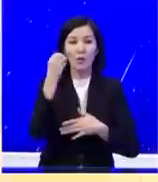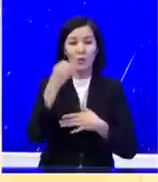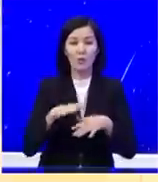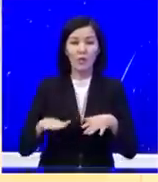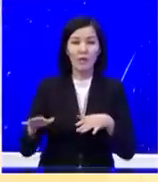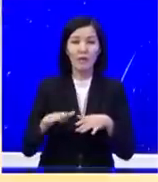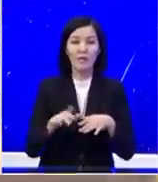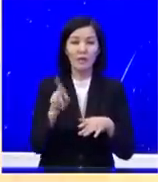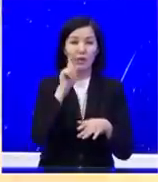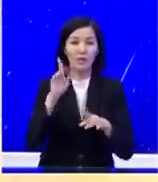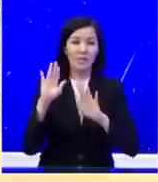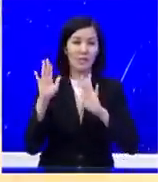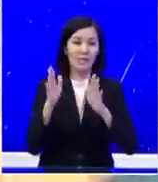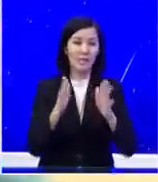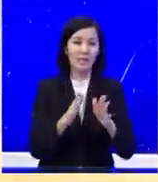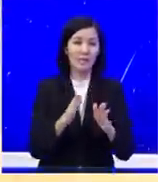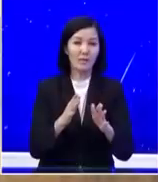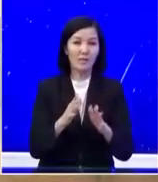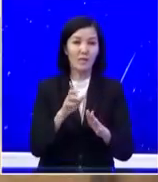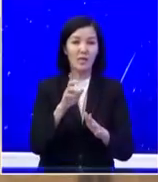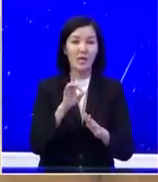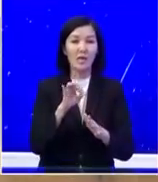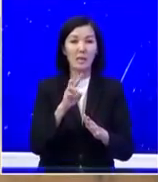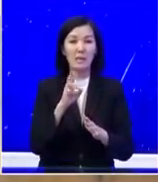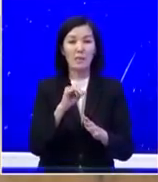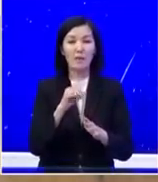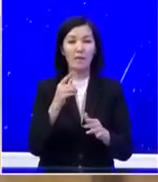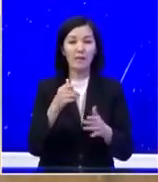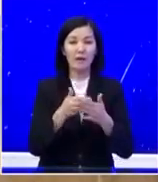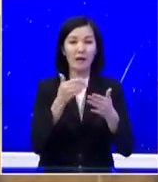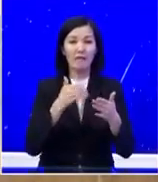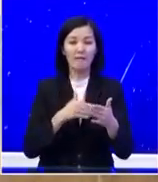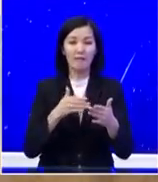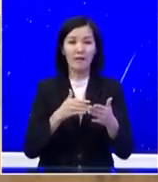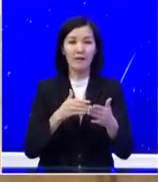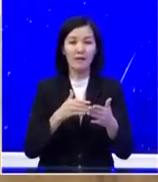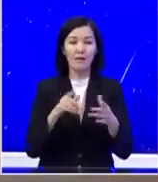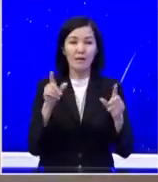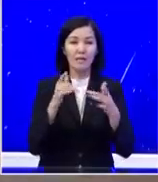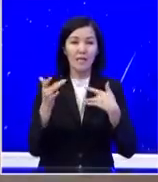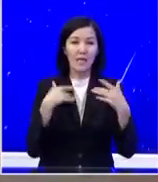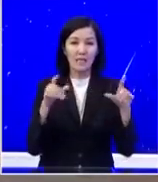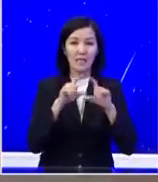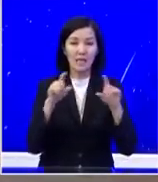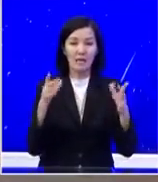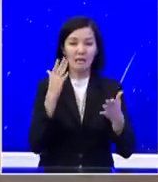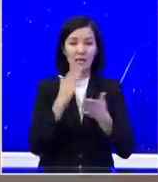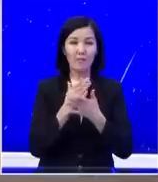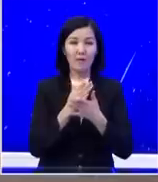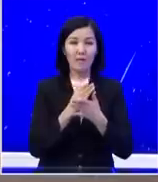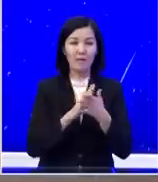алаңда, жастар саябағында және Бекен Римов атындағы драма театр алдында орналасқан. Күнделікті сағат 10-нан